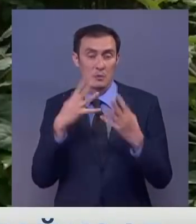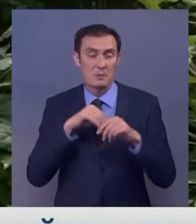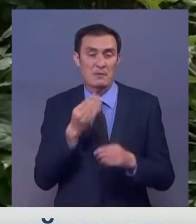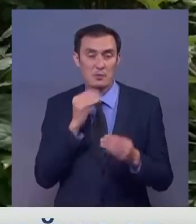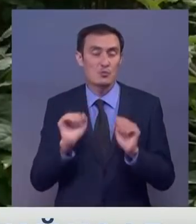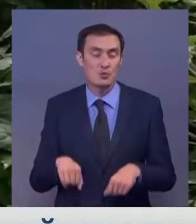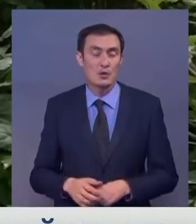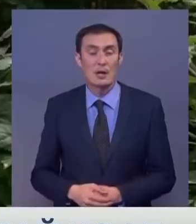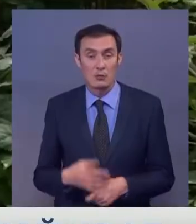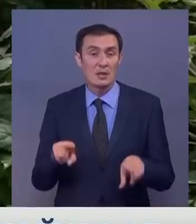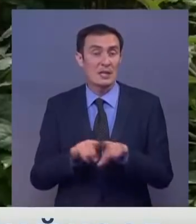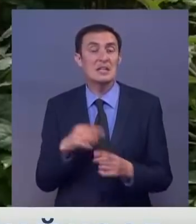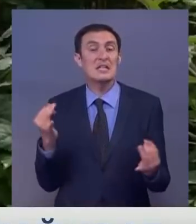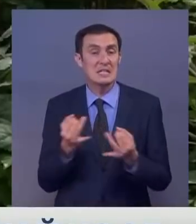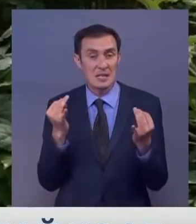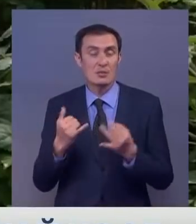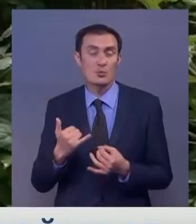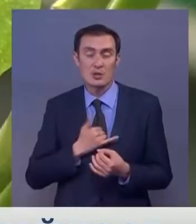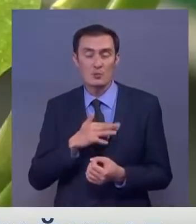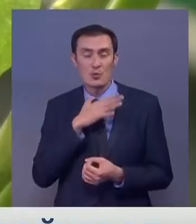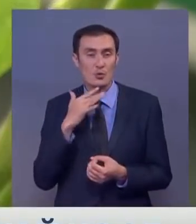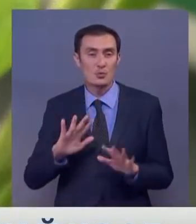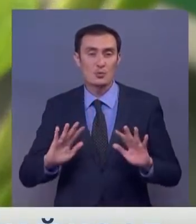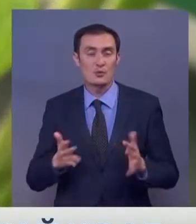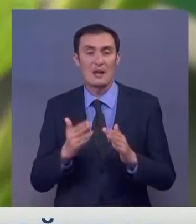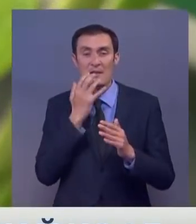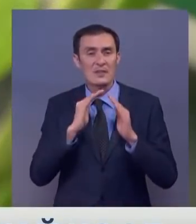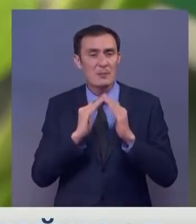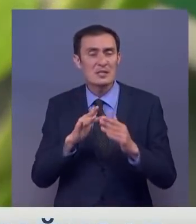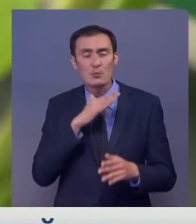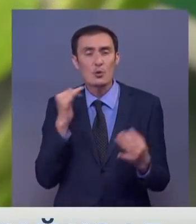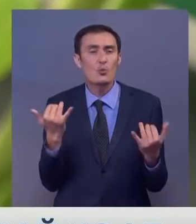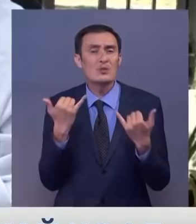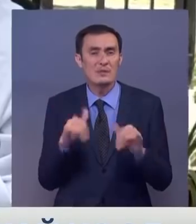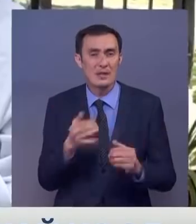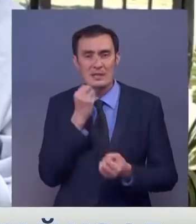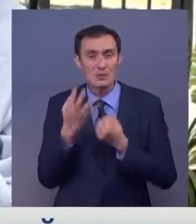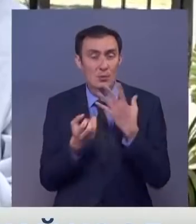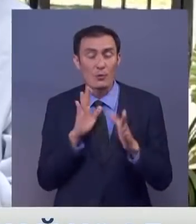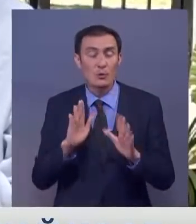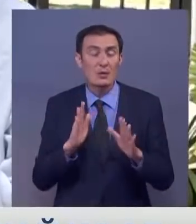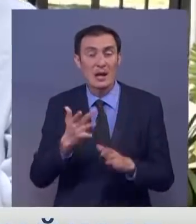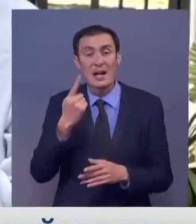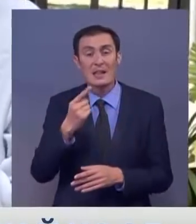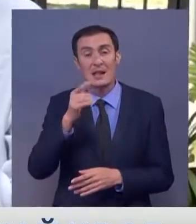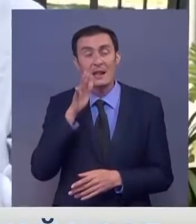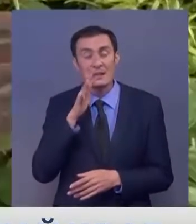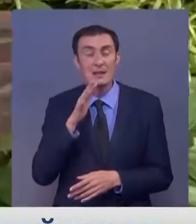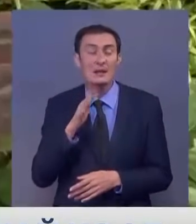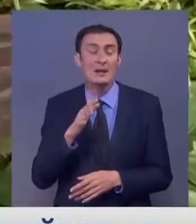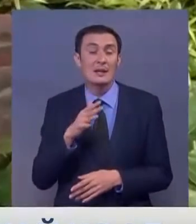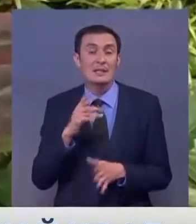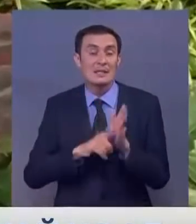пищу. Вот таких интересных случаев у нас много. В теплице есть много удивительных цветов. Однолетних только 70 видов и многолетних